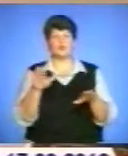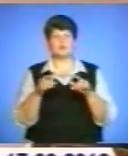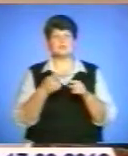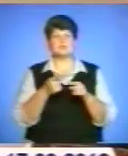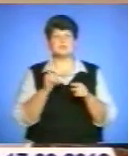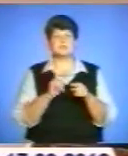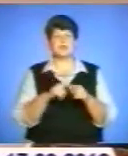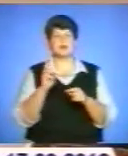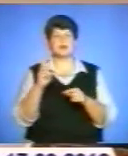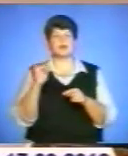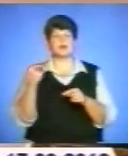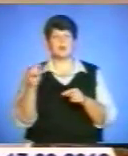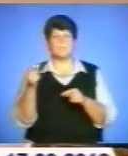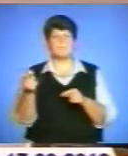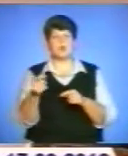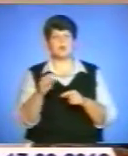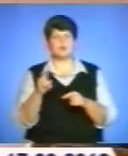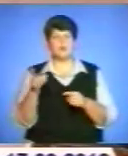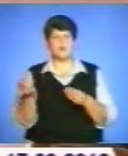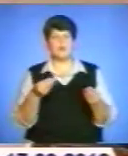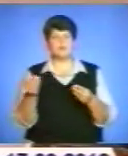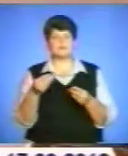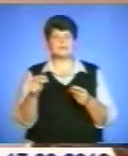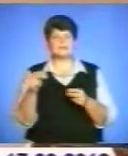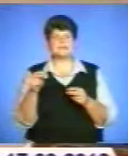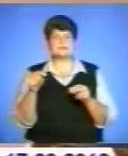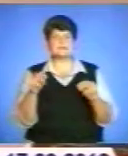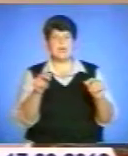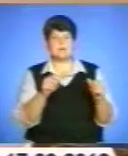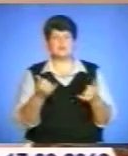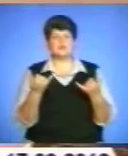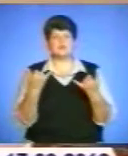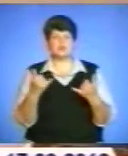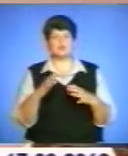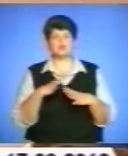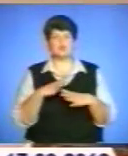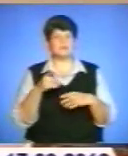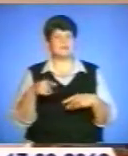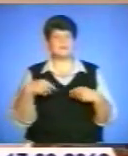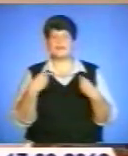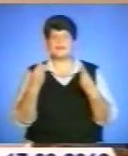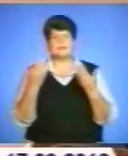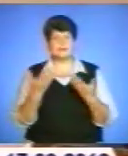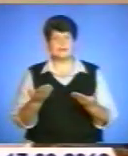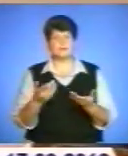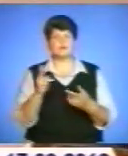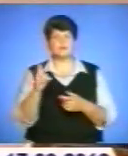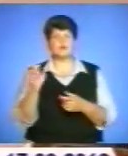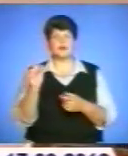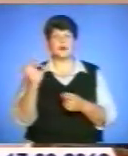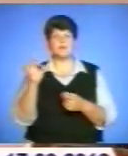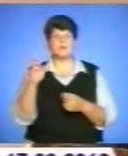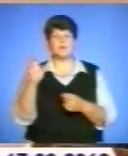крейдяного борошна. Безперечно, на землях, де ми сьогодні будемо, ми там не даємо, тому що тут карбонати, але